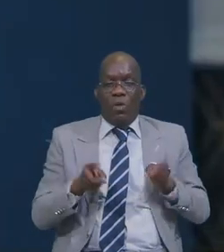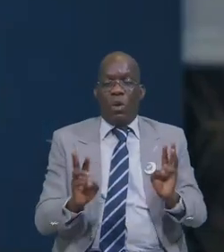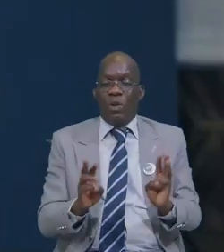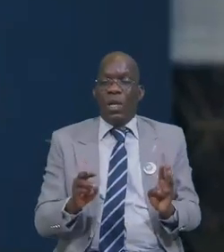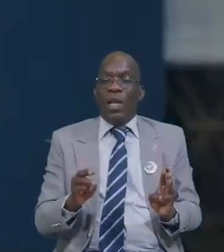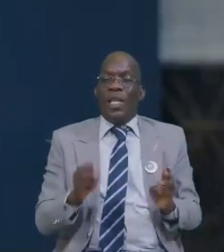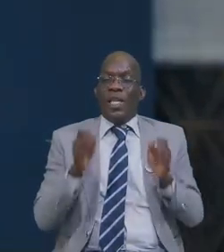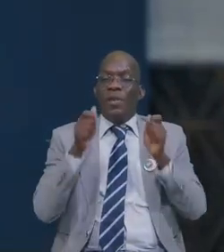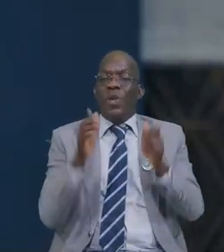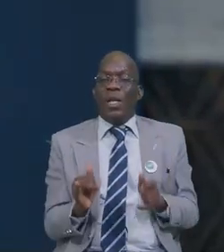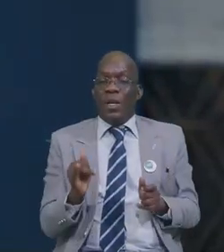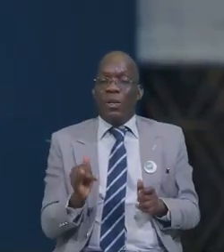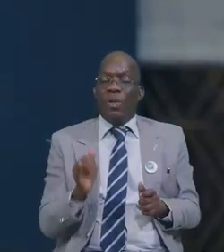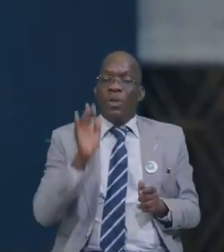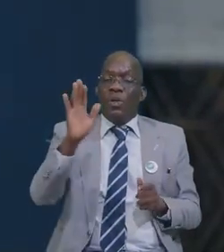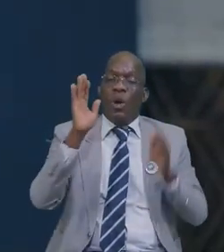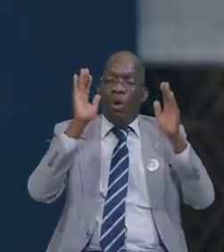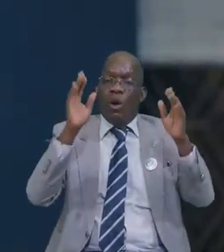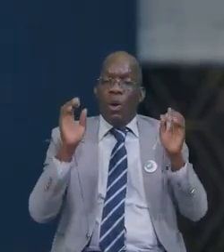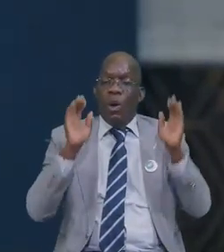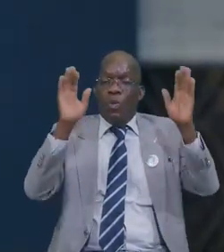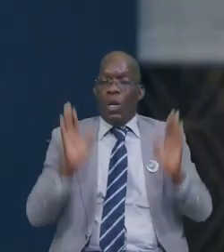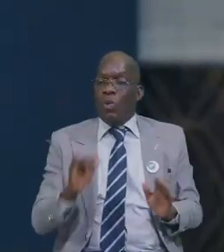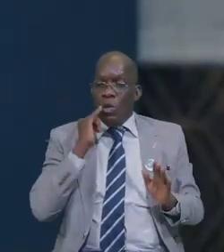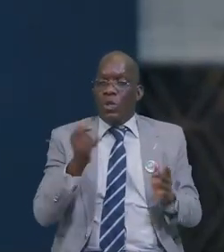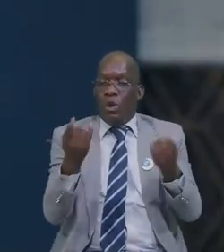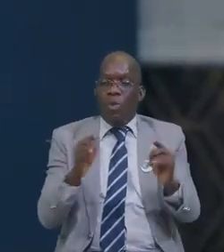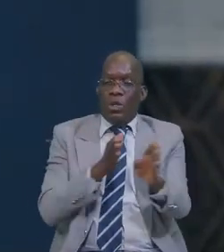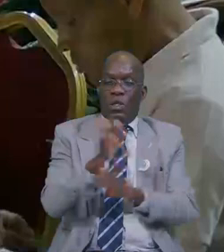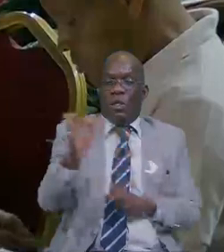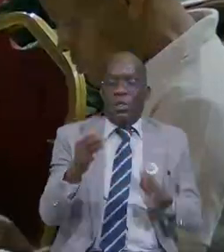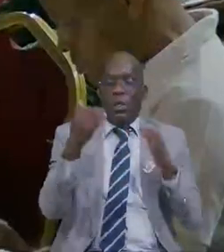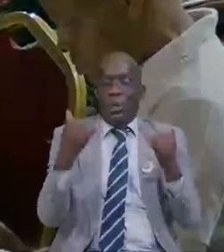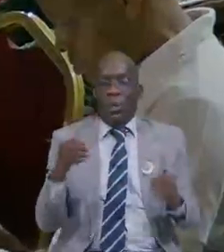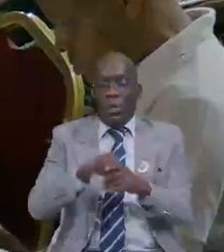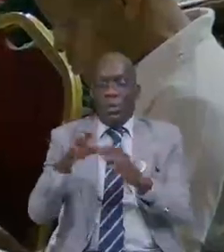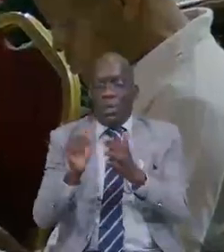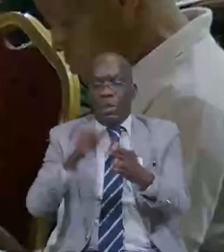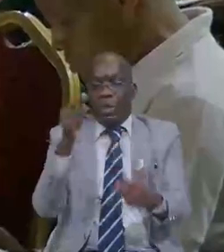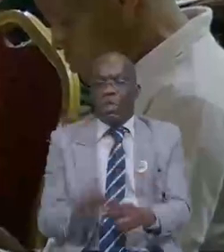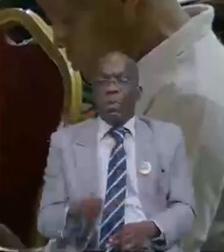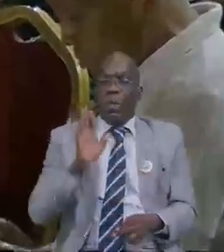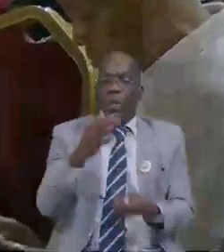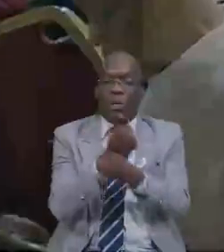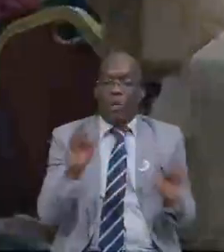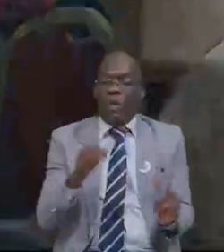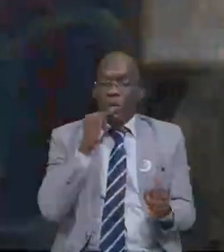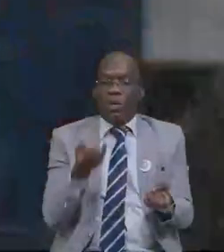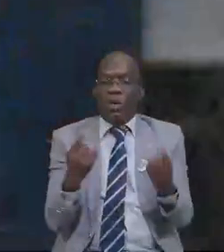Aussitôt, immédiatement, ton miracle viendra immédiatement. Ton salut